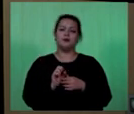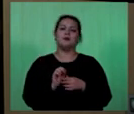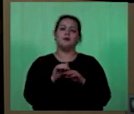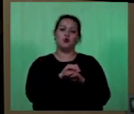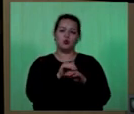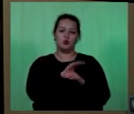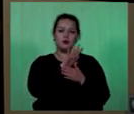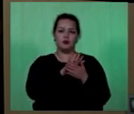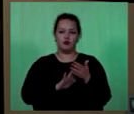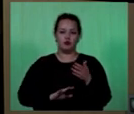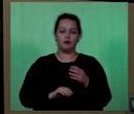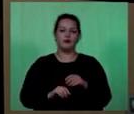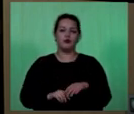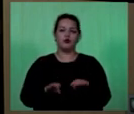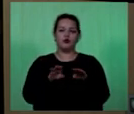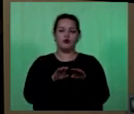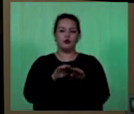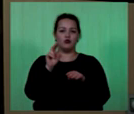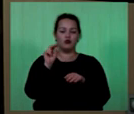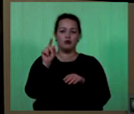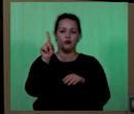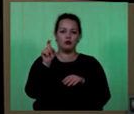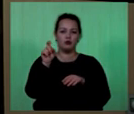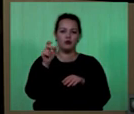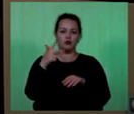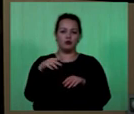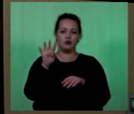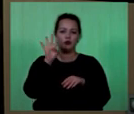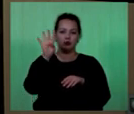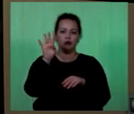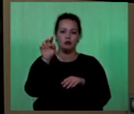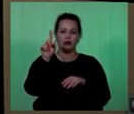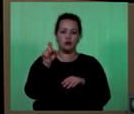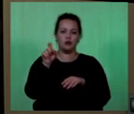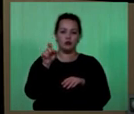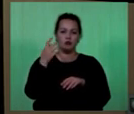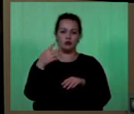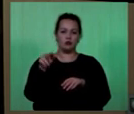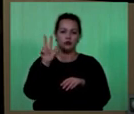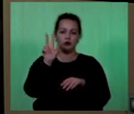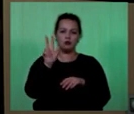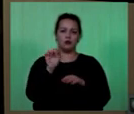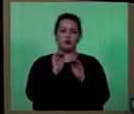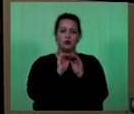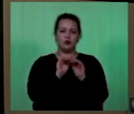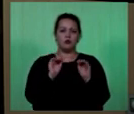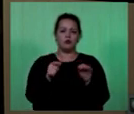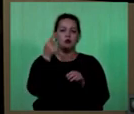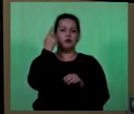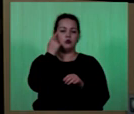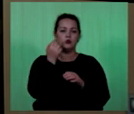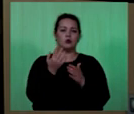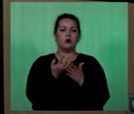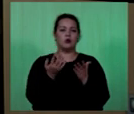продолжаем сравним числа 134 и 143 ребята подумайте